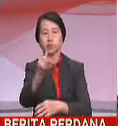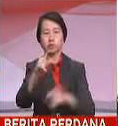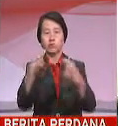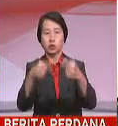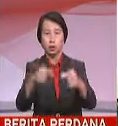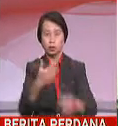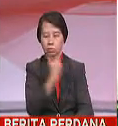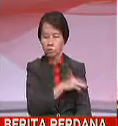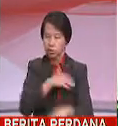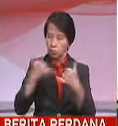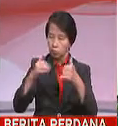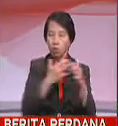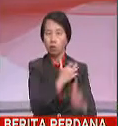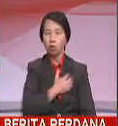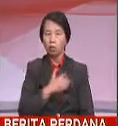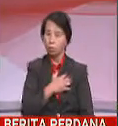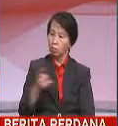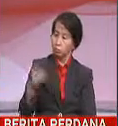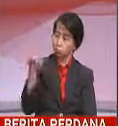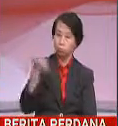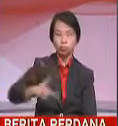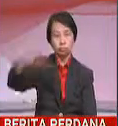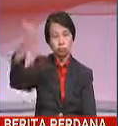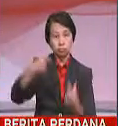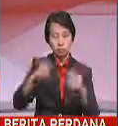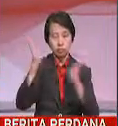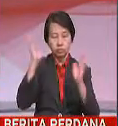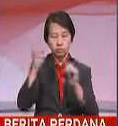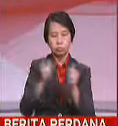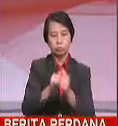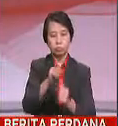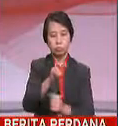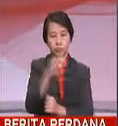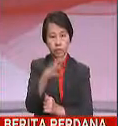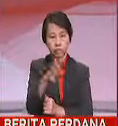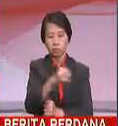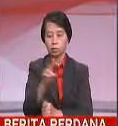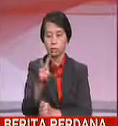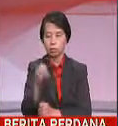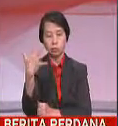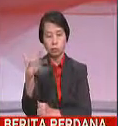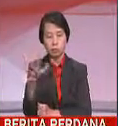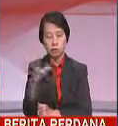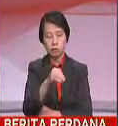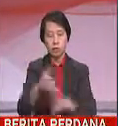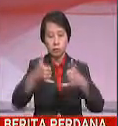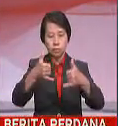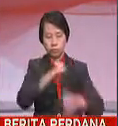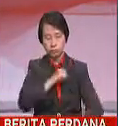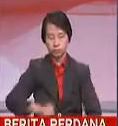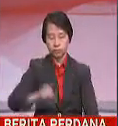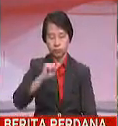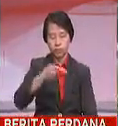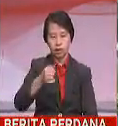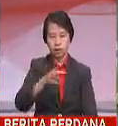bekas pemain kebangsaan Argentina itu memenangi dua kejuraan Liga Super Malaysia pada tahun 2014 dan 2015 piala Sultan Ahmad